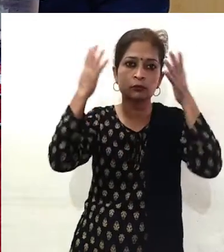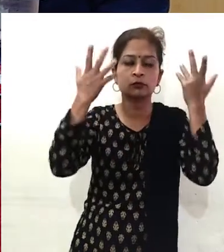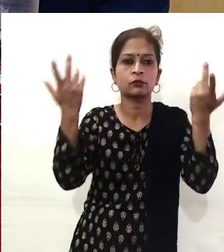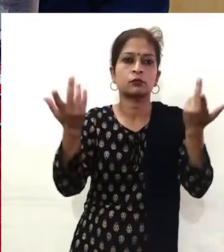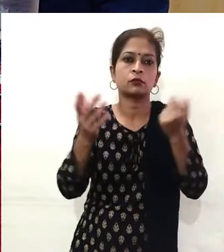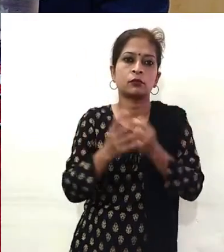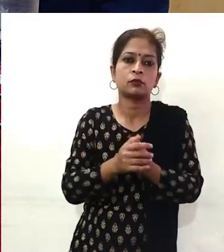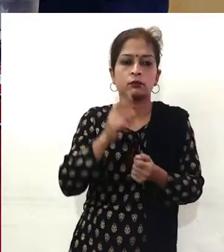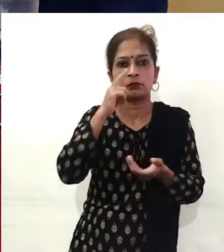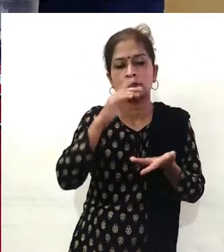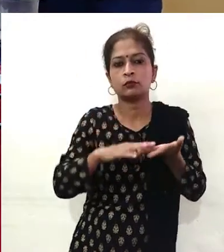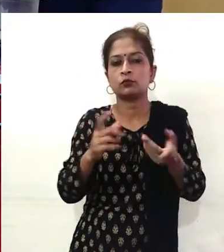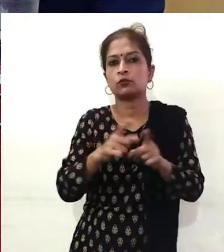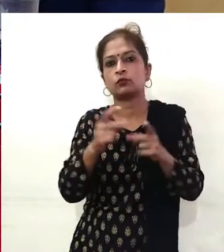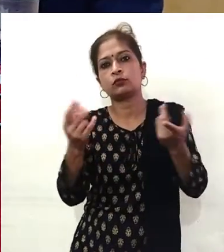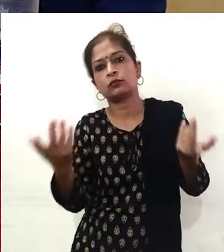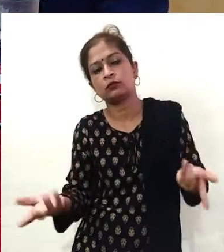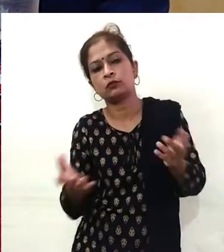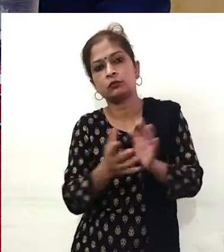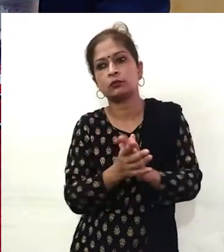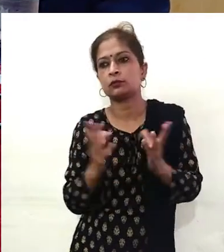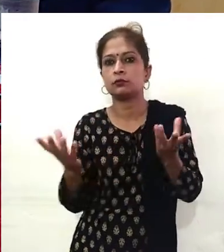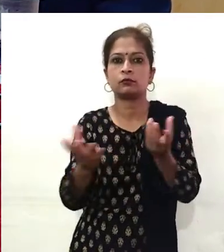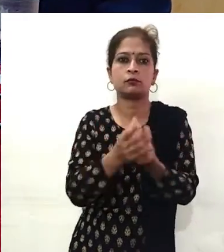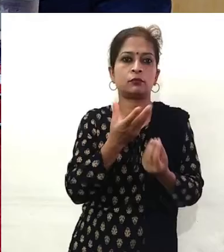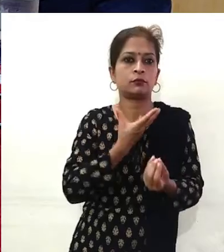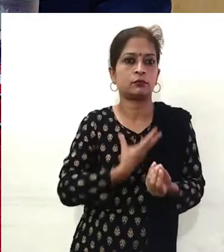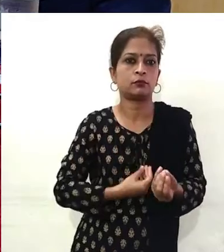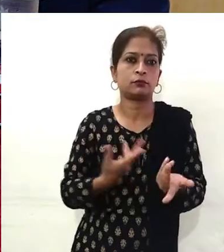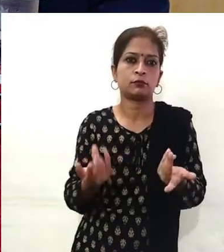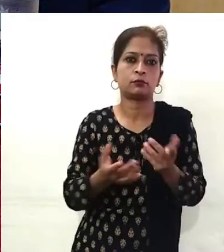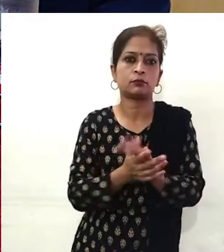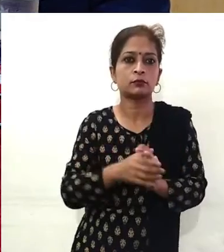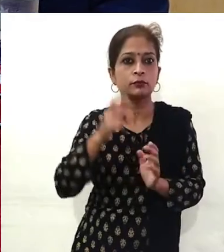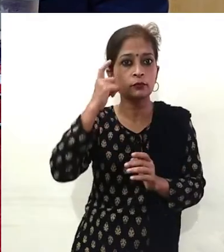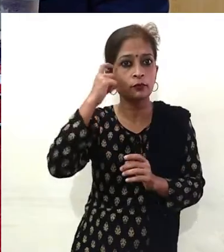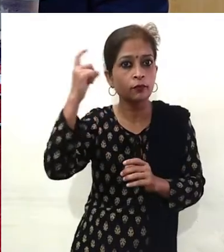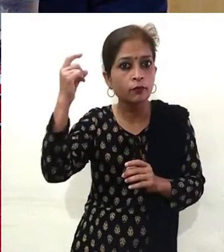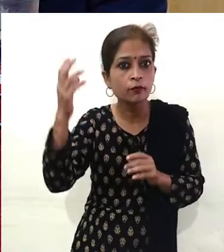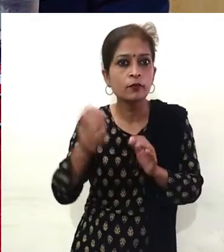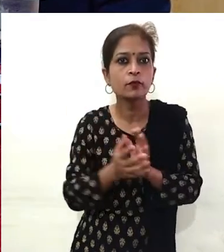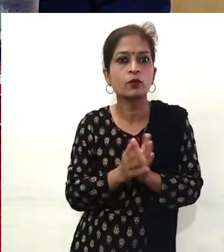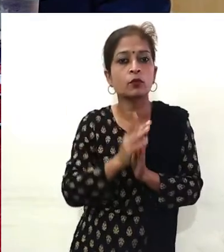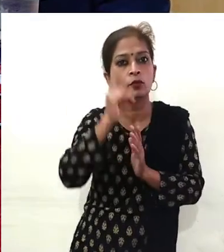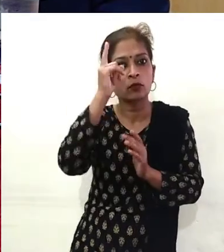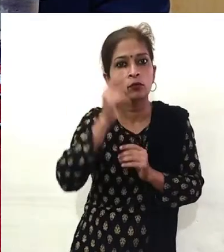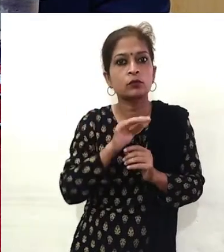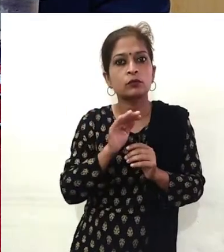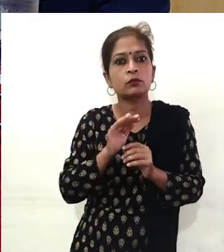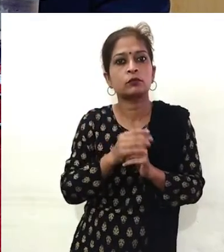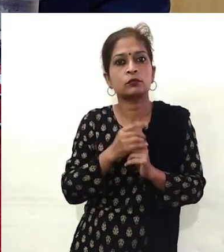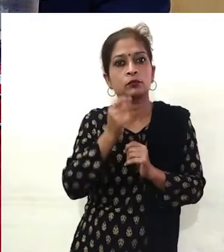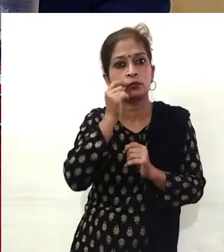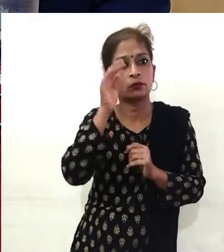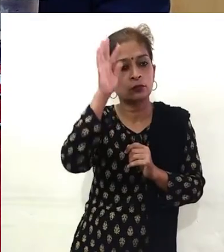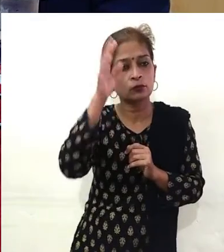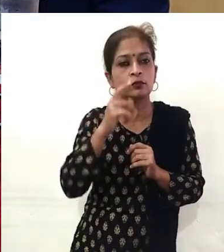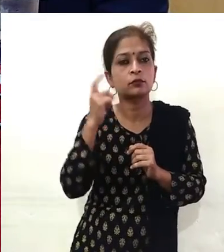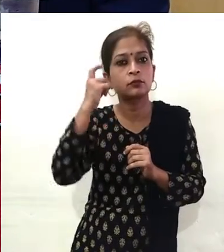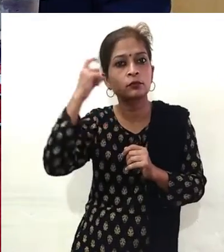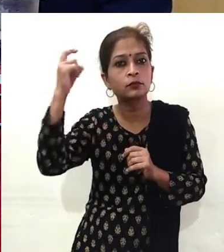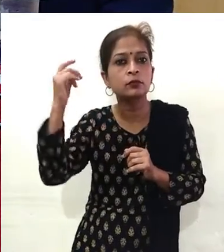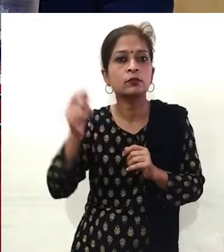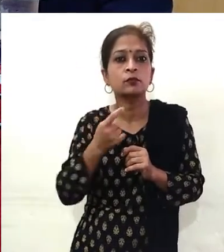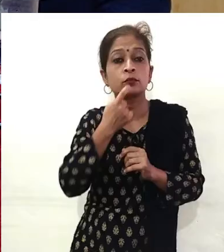नहीं क्या कर दिया रानी ने। बड़े दुख से सोए सब। सपना ये आया कि यही है मेरा रूप, है